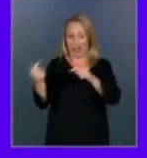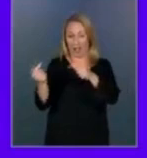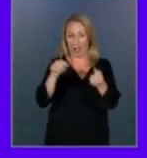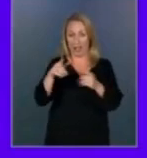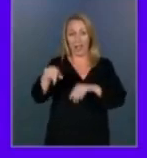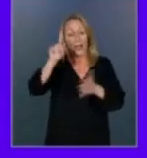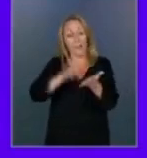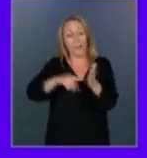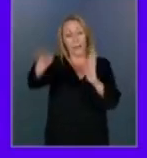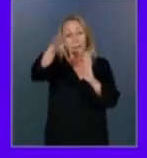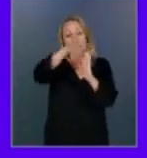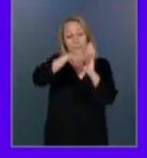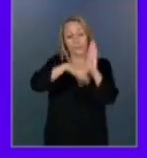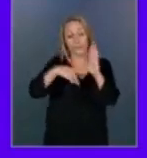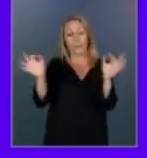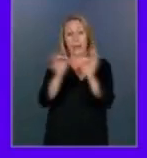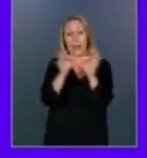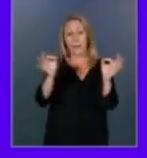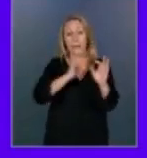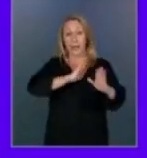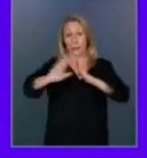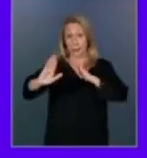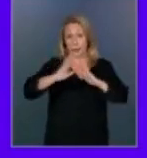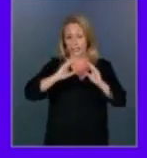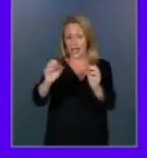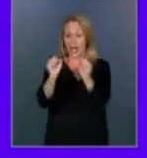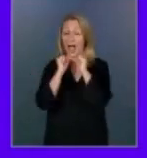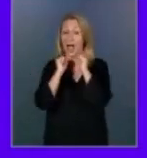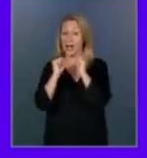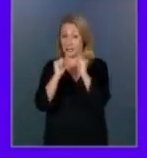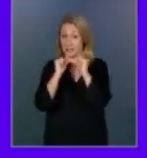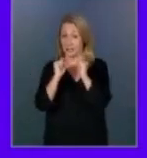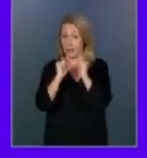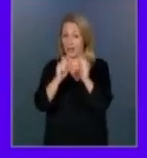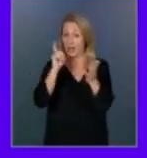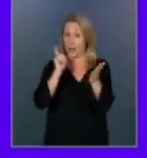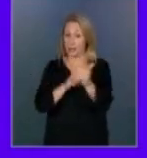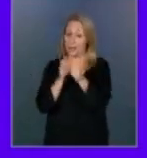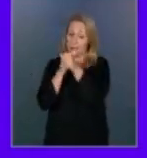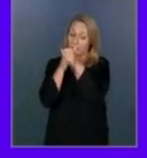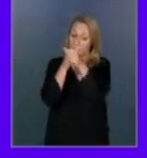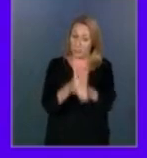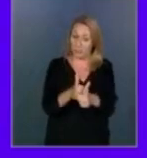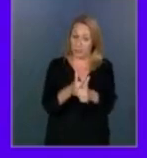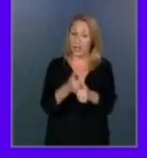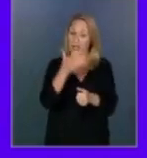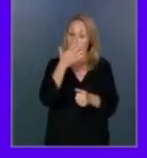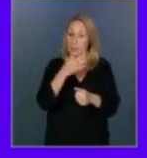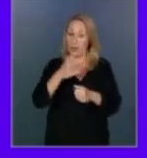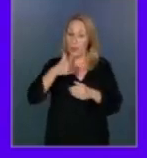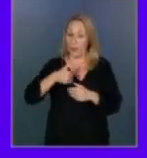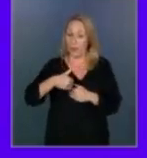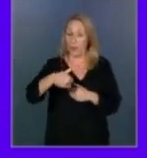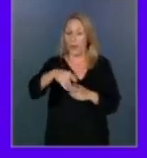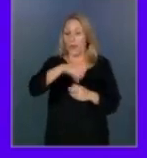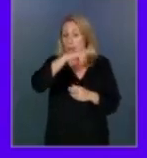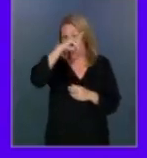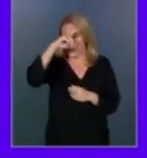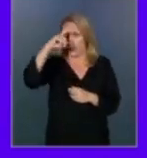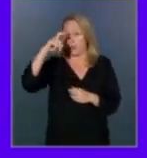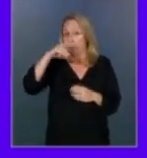μέτρα προστασίας και υγειονομικής ασφάλειας, διότι θα έχουμε ένα πολύ δύσκολο φθινόπωρο μπροστά